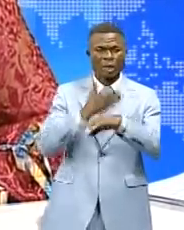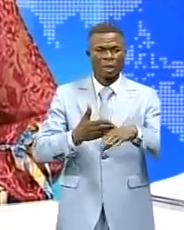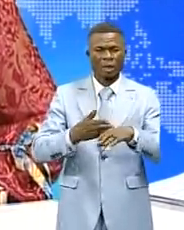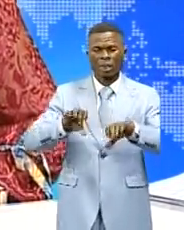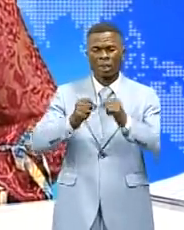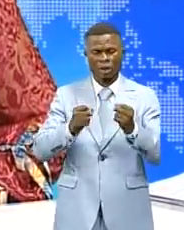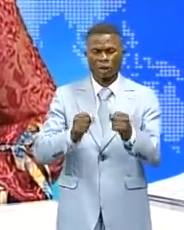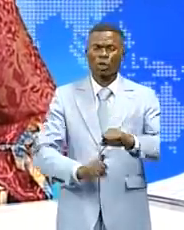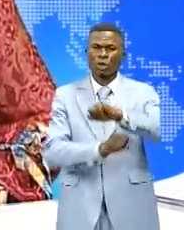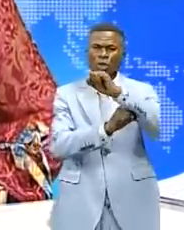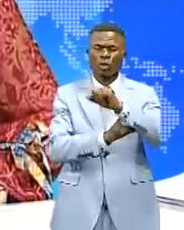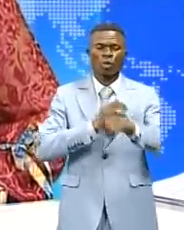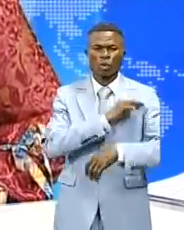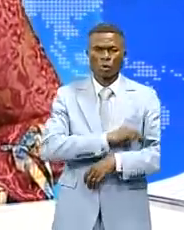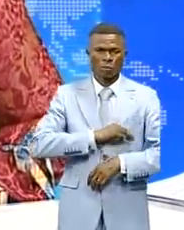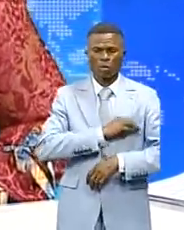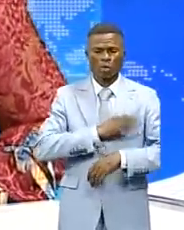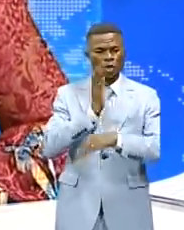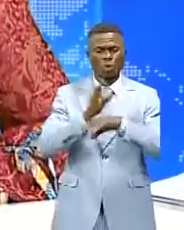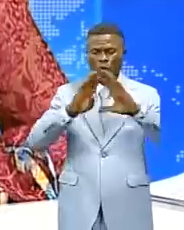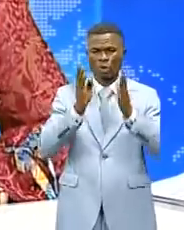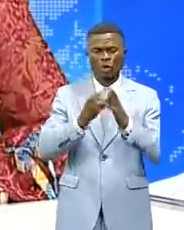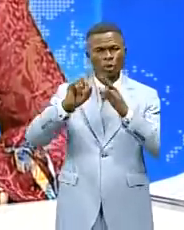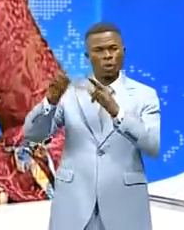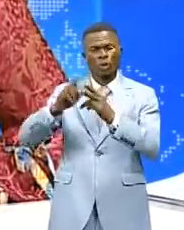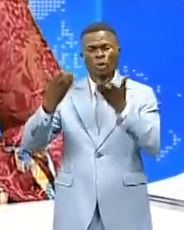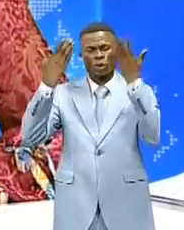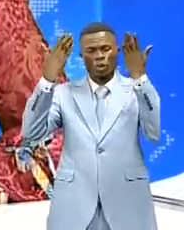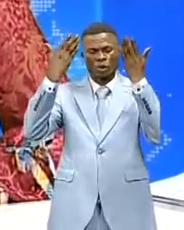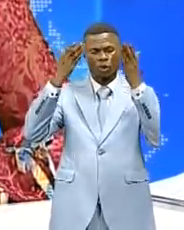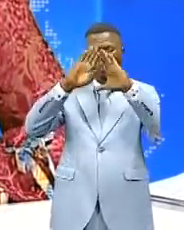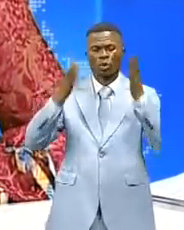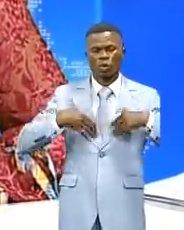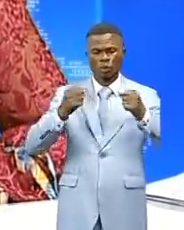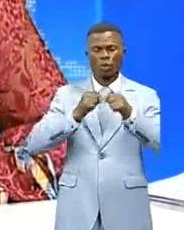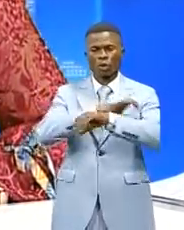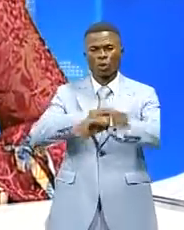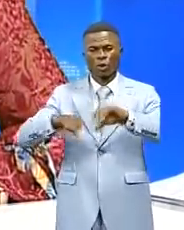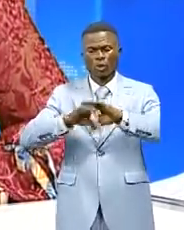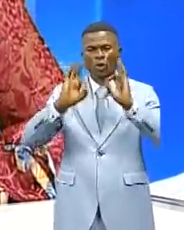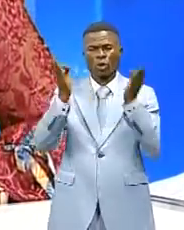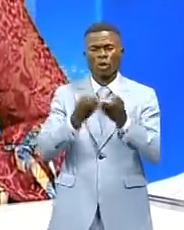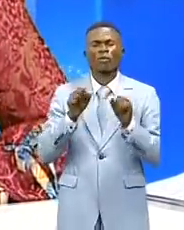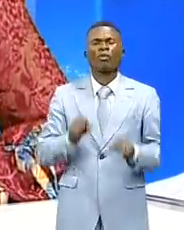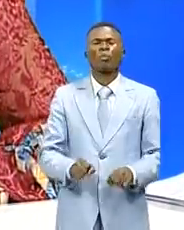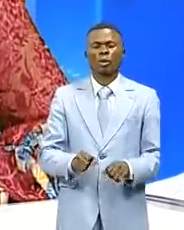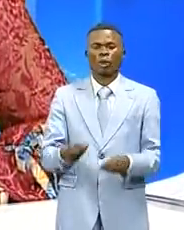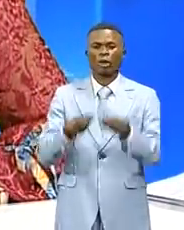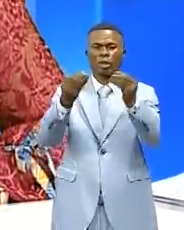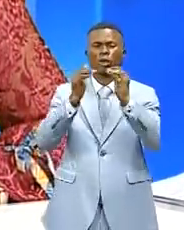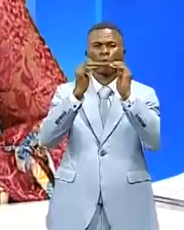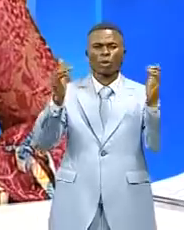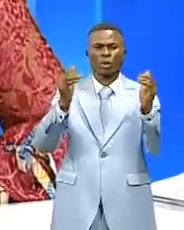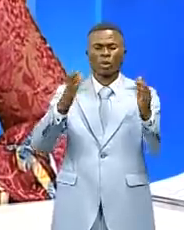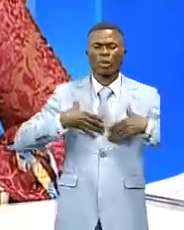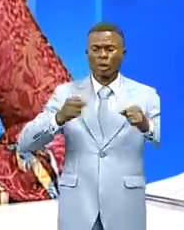son soutien moral à tous les déplacés et que dieu le tout puissant console les familles endeuillées et à corps de la paix et la